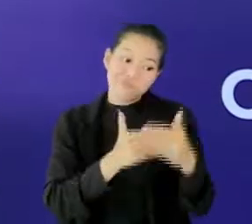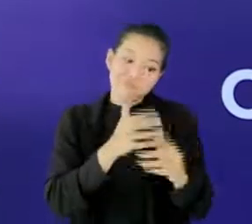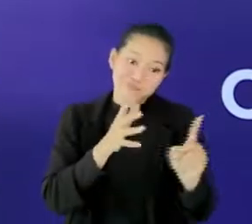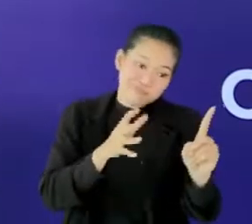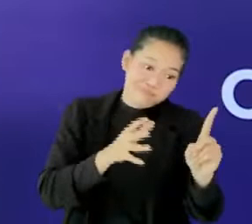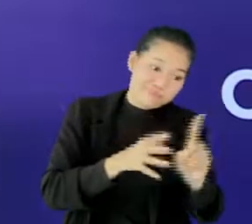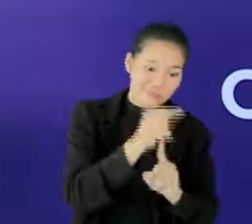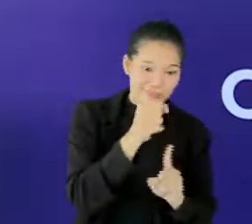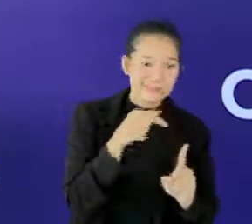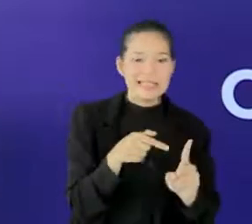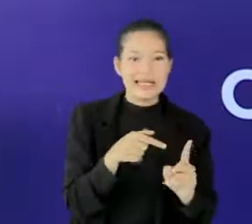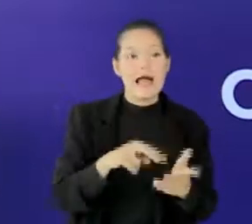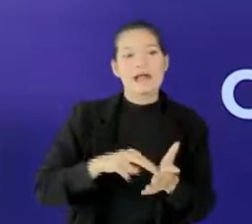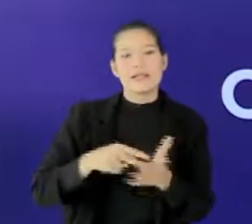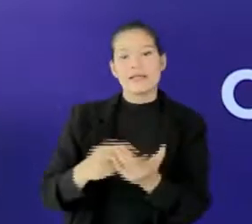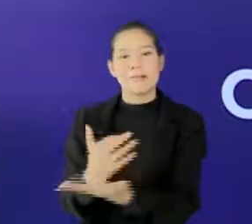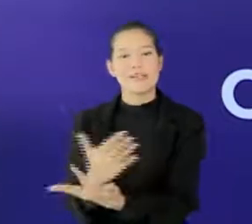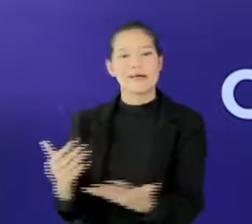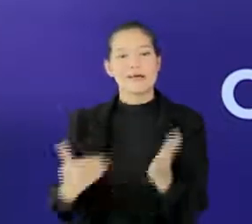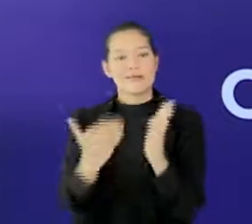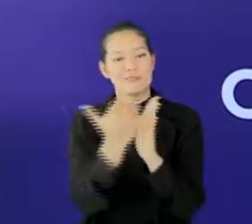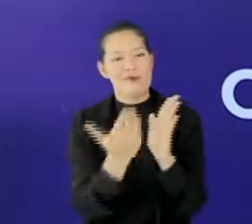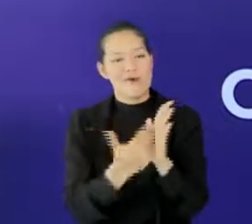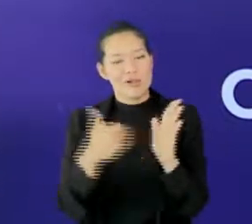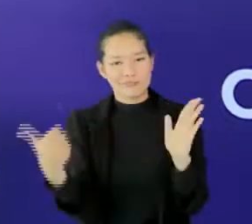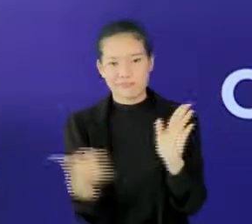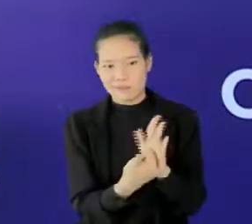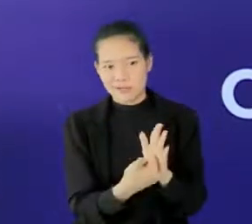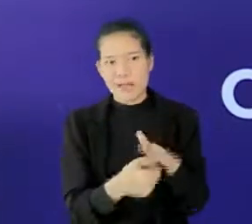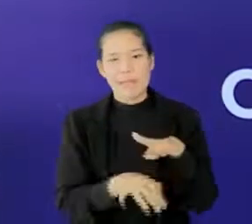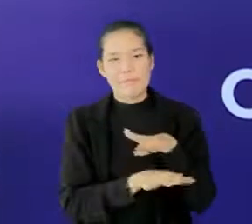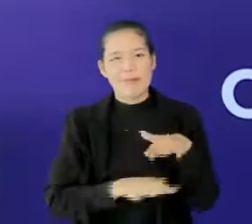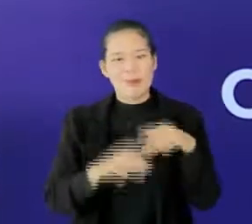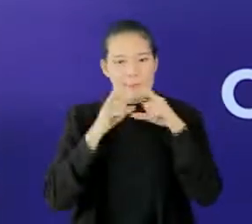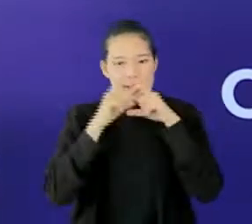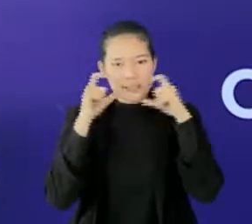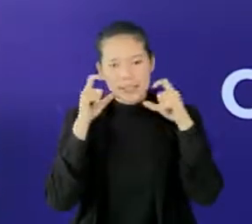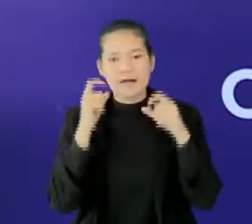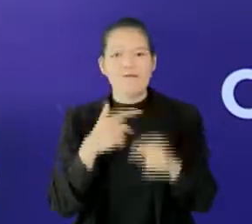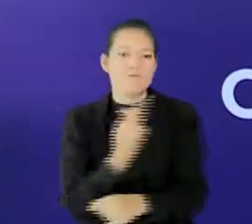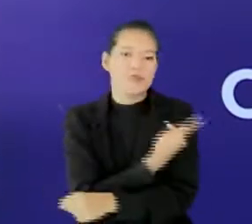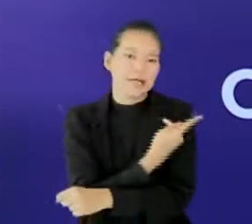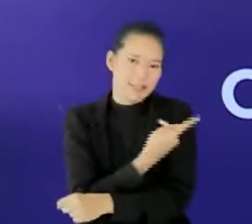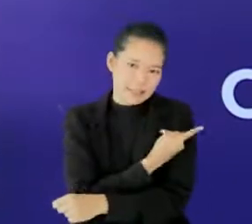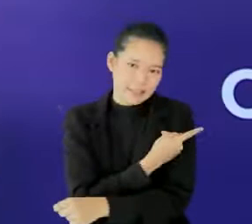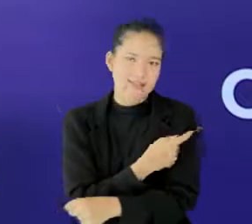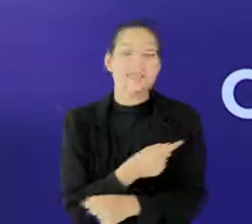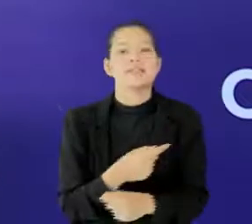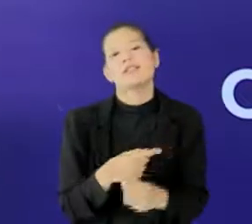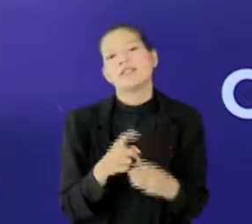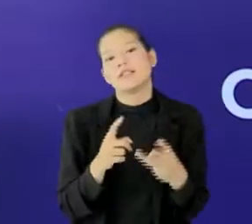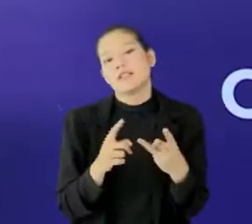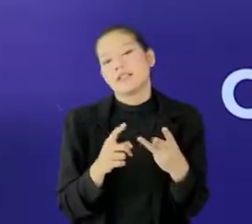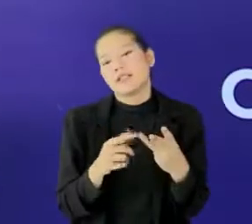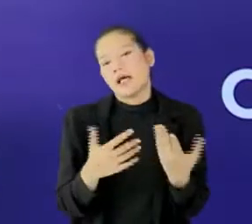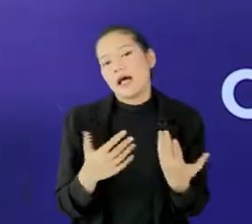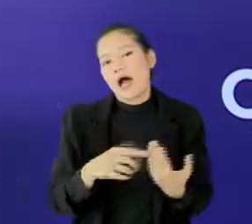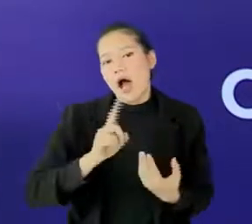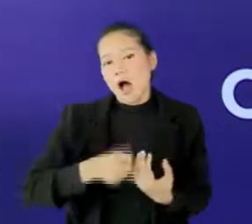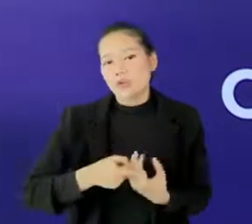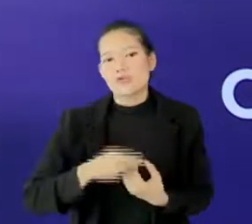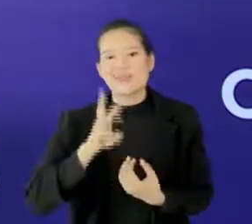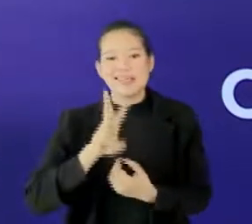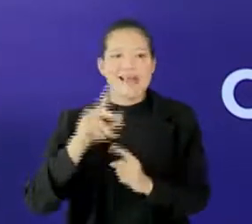tadi, masyarakat harus prokes, minimal pakai masker, harus vaksin. Lalu juga harus apa kita